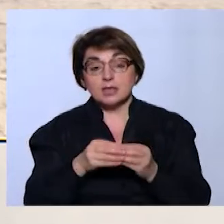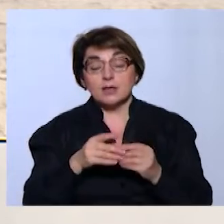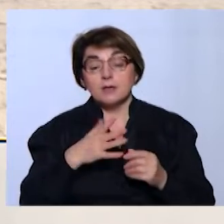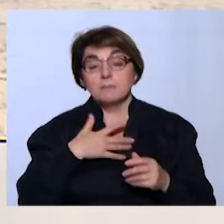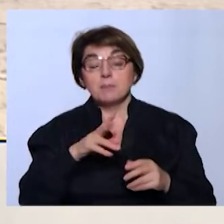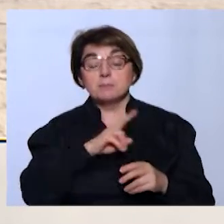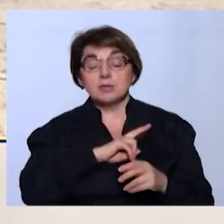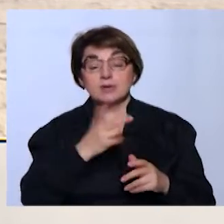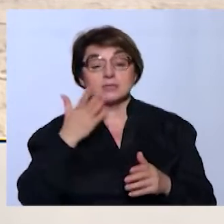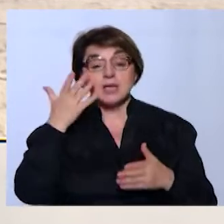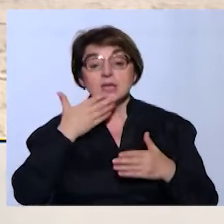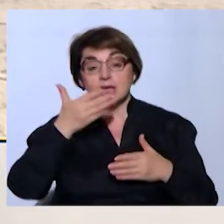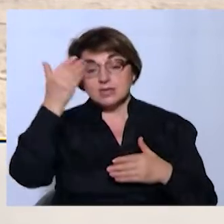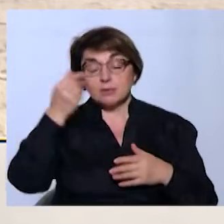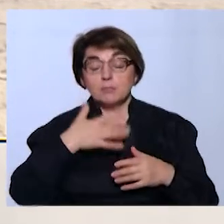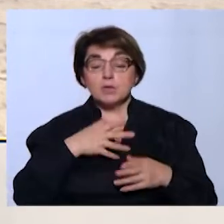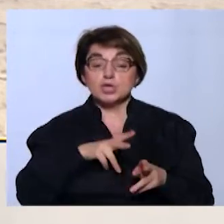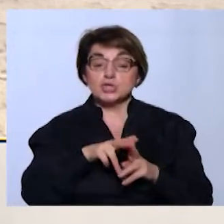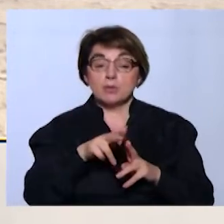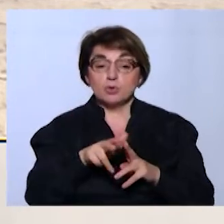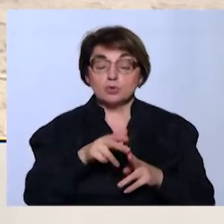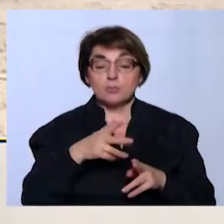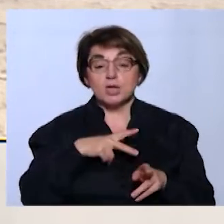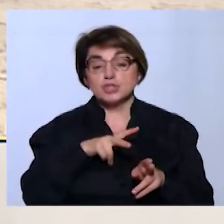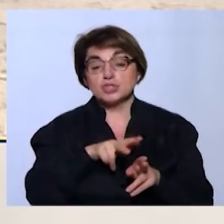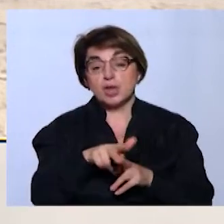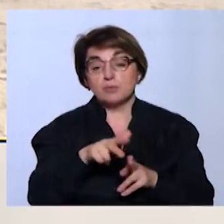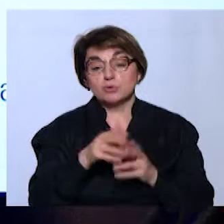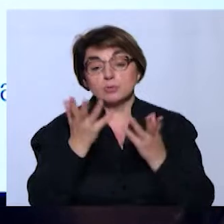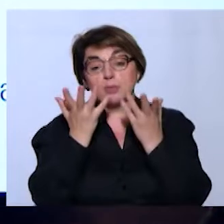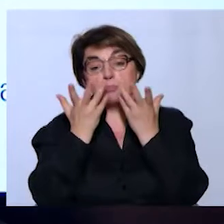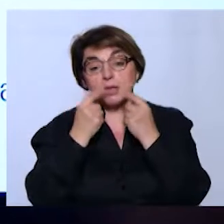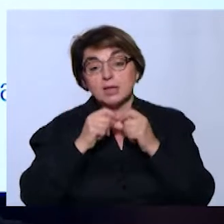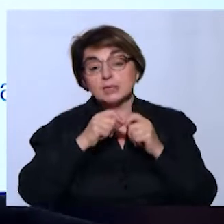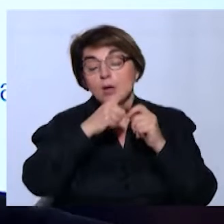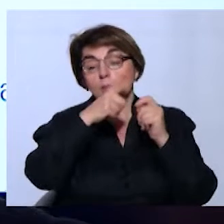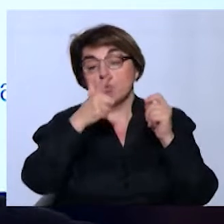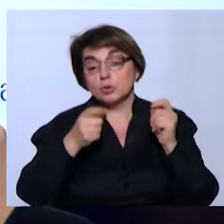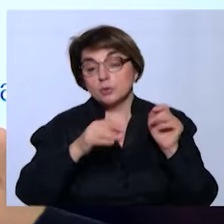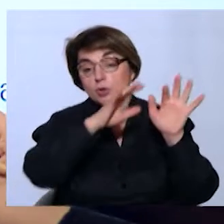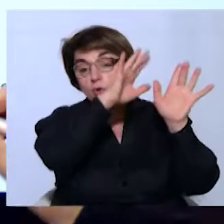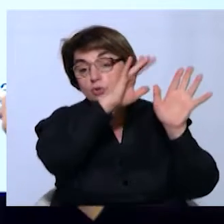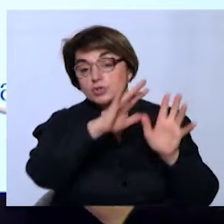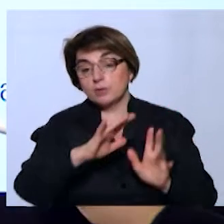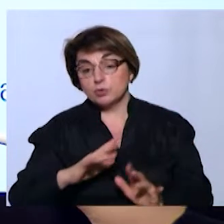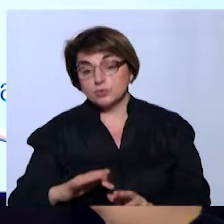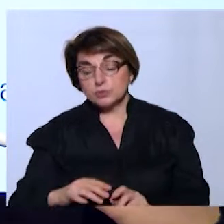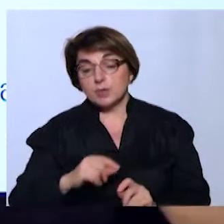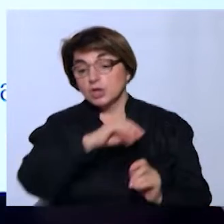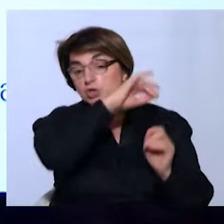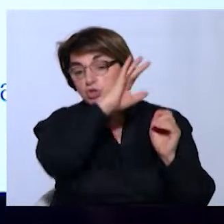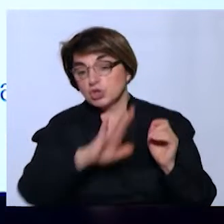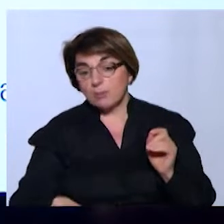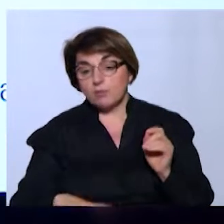მე შემოდგომა, უპასუხა ქრისტინამ. შემოდგომაზე ფერადი ფოთლები რომ ჩამოსცვივდებიან,